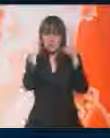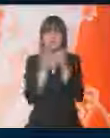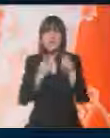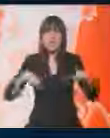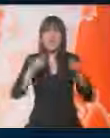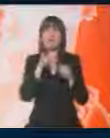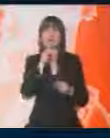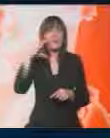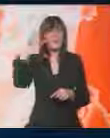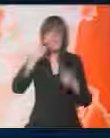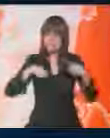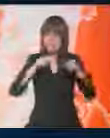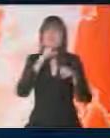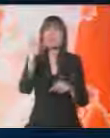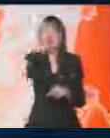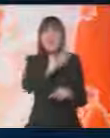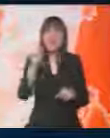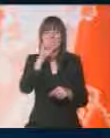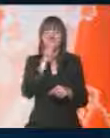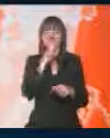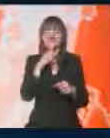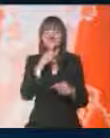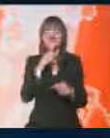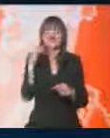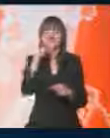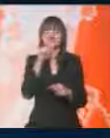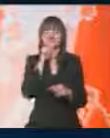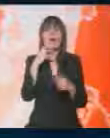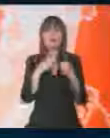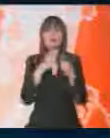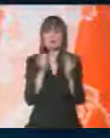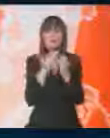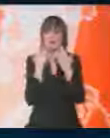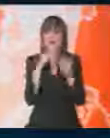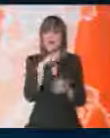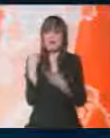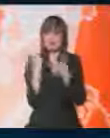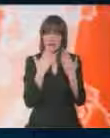Balkanu, a i ne samo na Balkanu, nego i cijeloj evropskoj i evroatlantskoj zajednici. Hvala puno što ste bili u sveti.